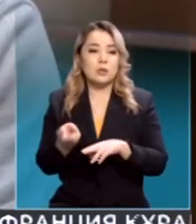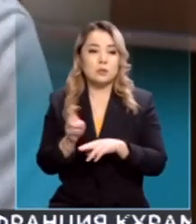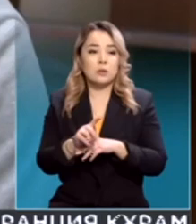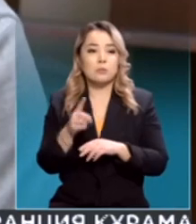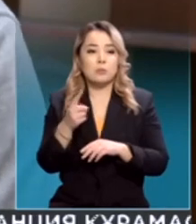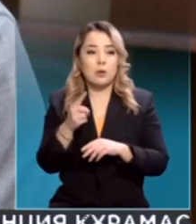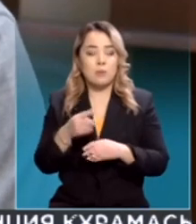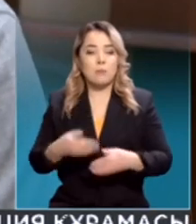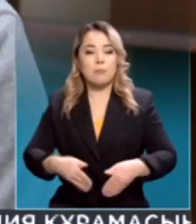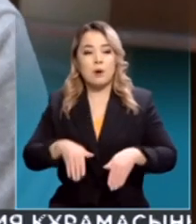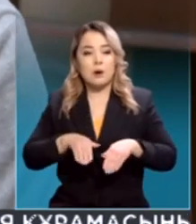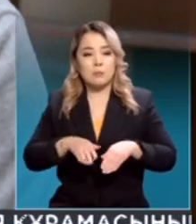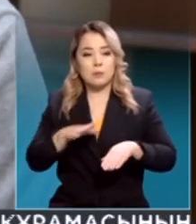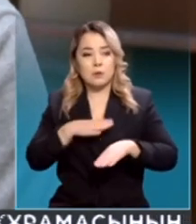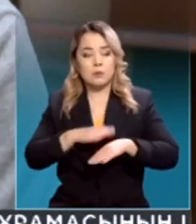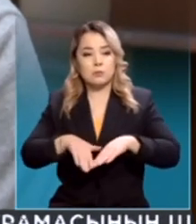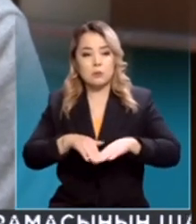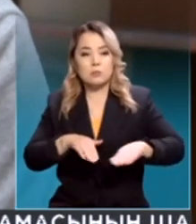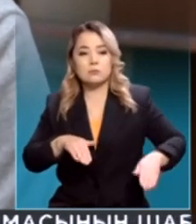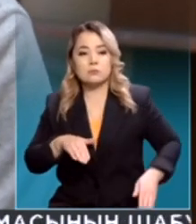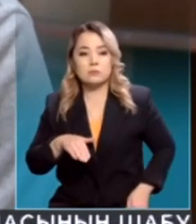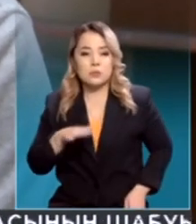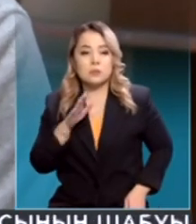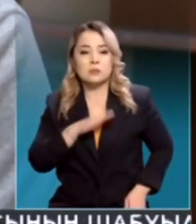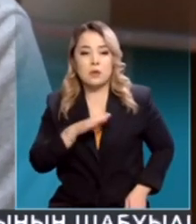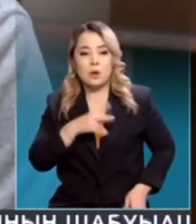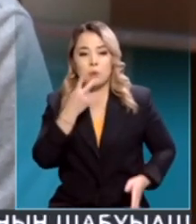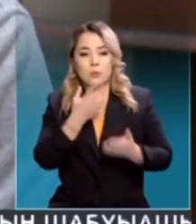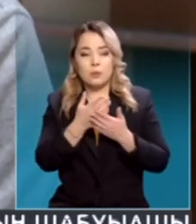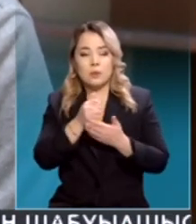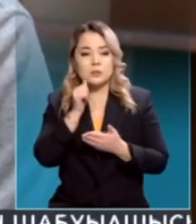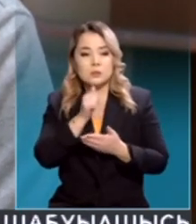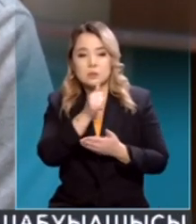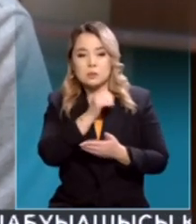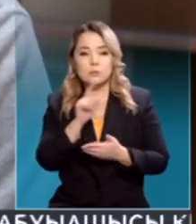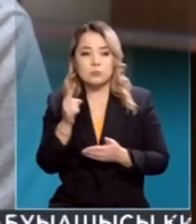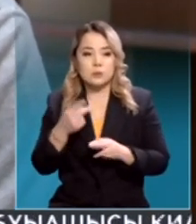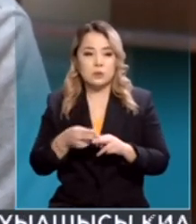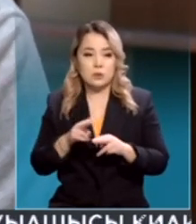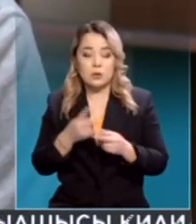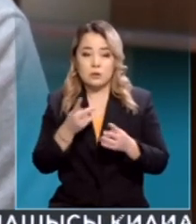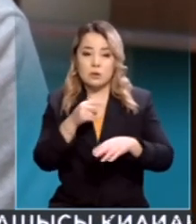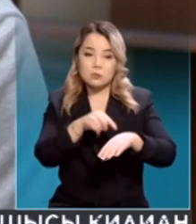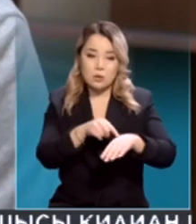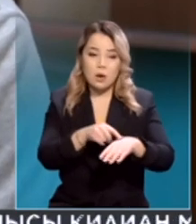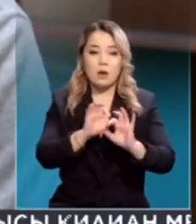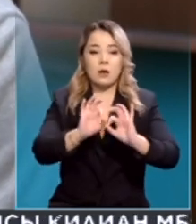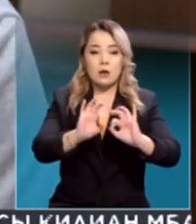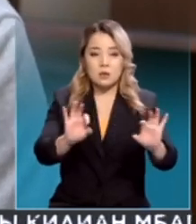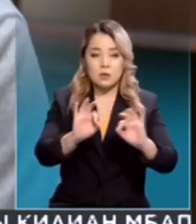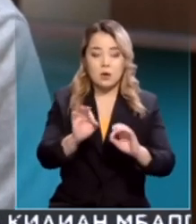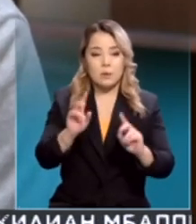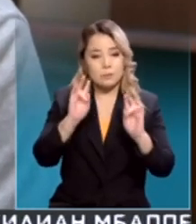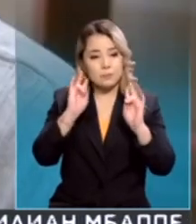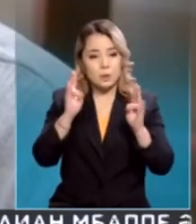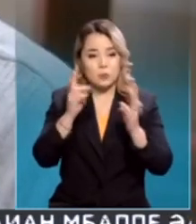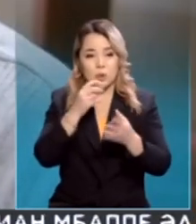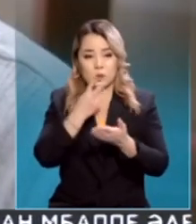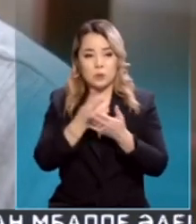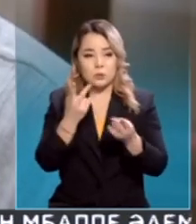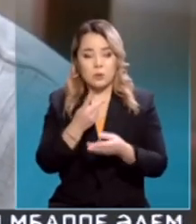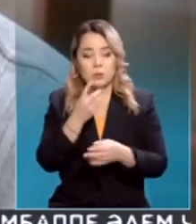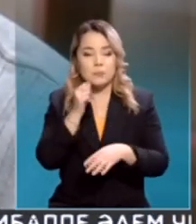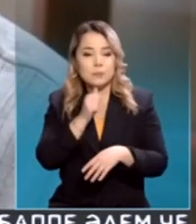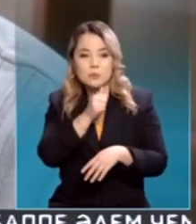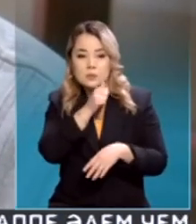олар памперсінің астына тығып қойды қолына? Көрсетпей. Сам көрсету керек қой, айту керек қой, уже тревога бекетіп несе.